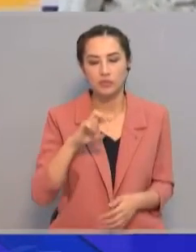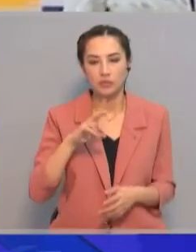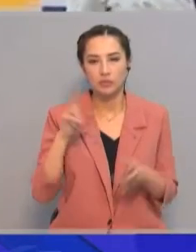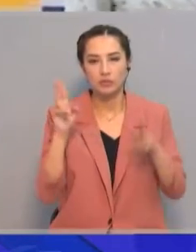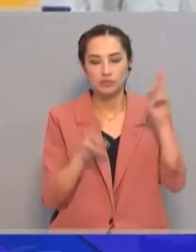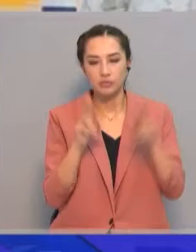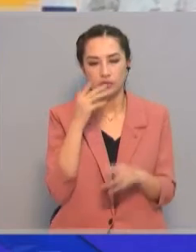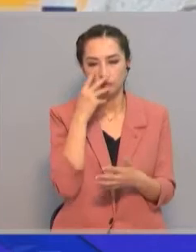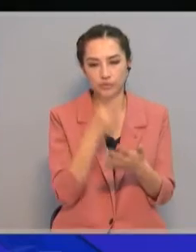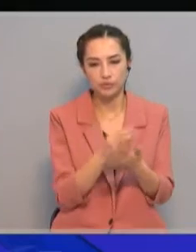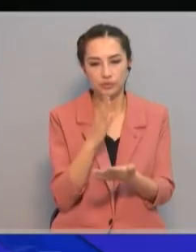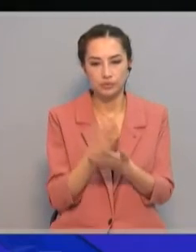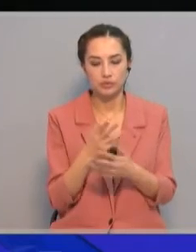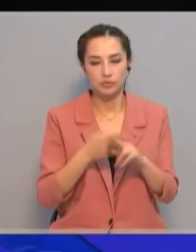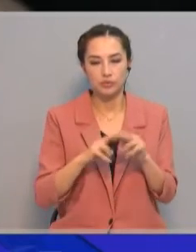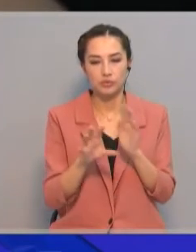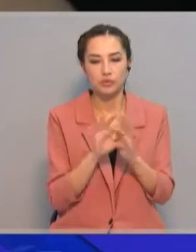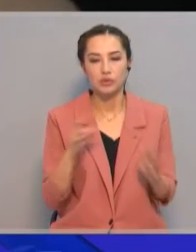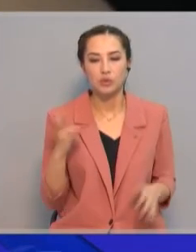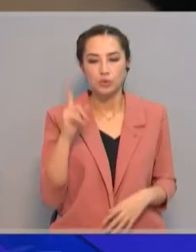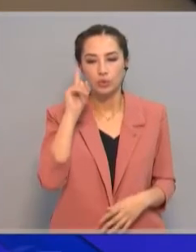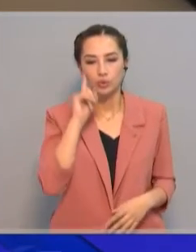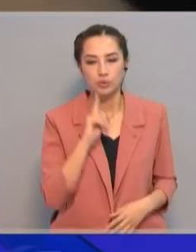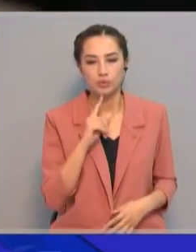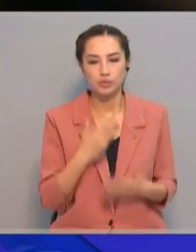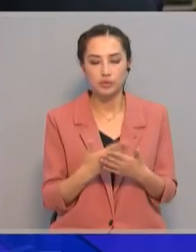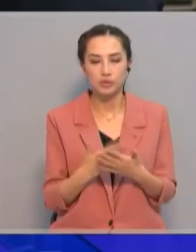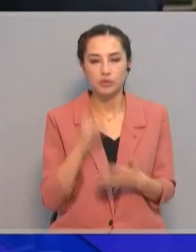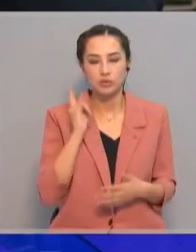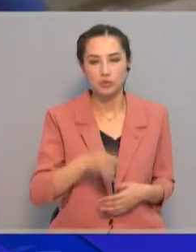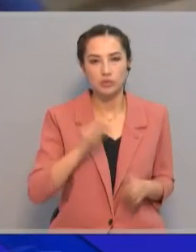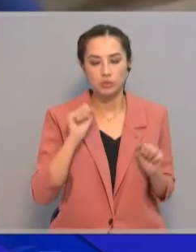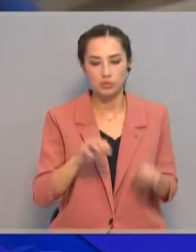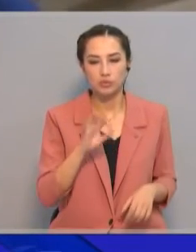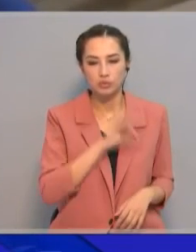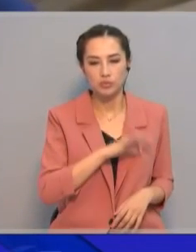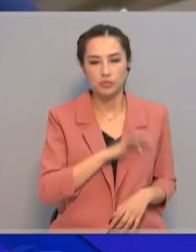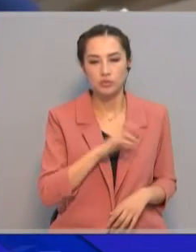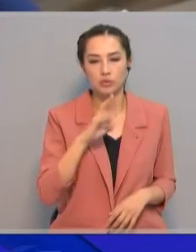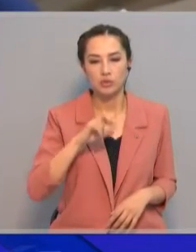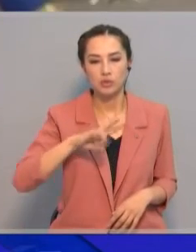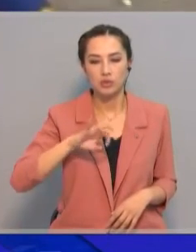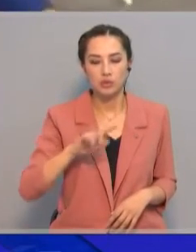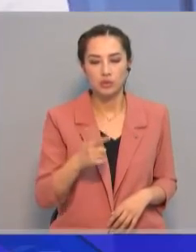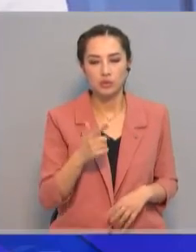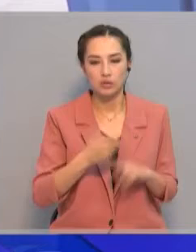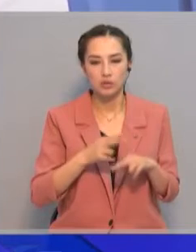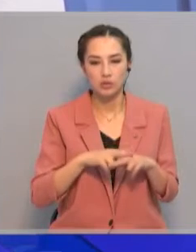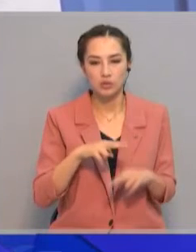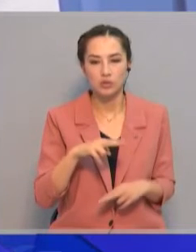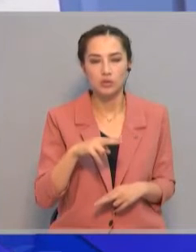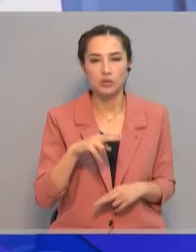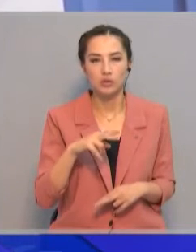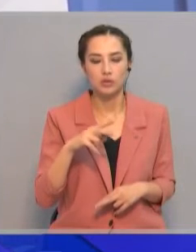режимов из которых можно выбрать удобный для себя примеру таксисты могут применять специальный налоговый режим на основе патента